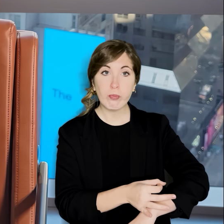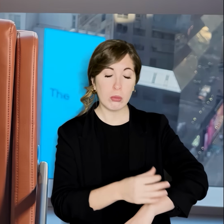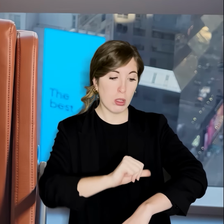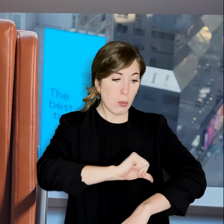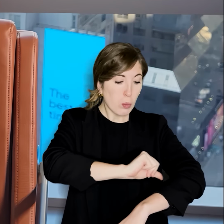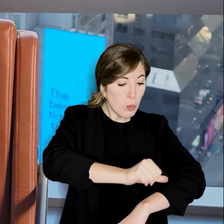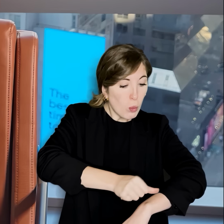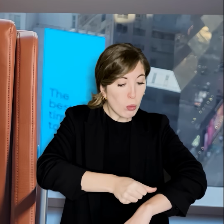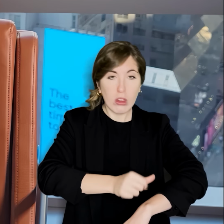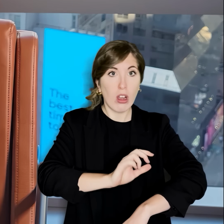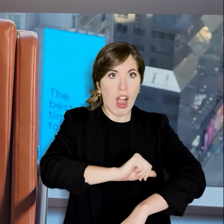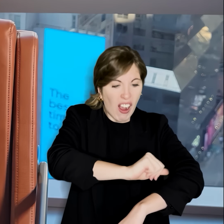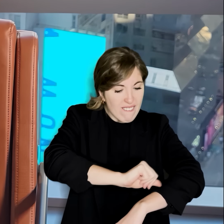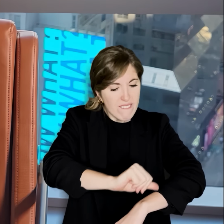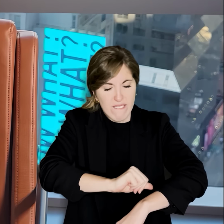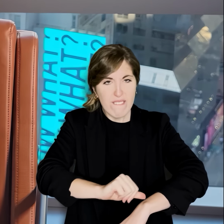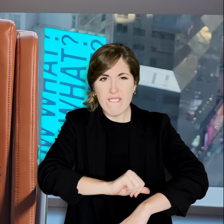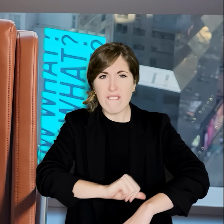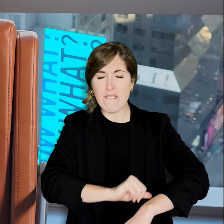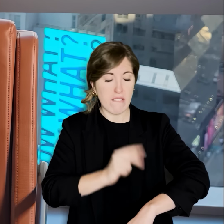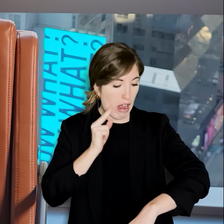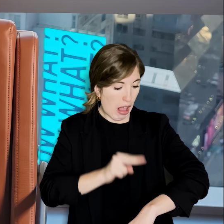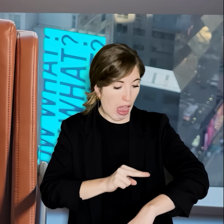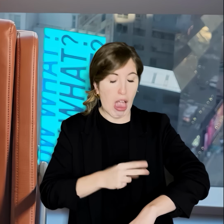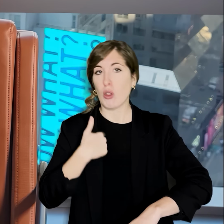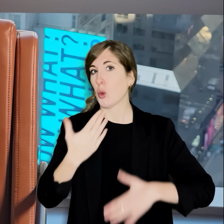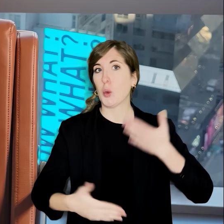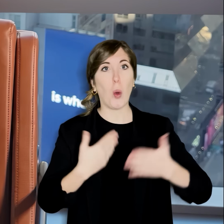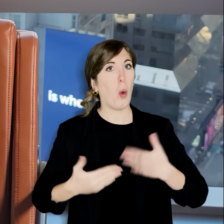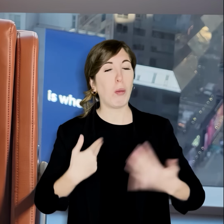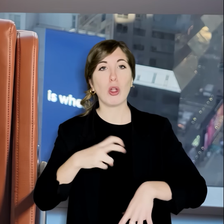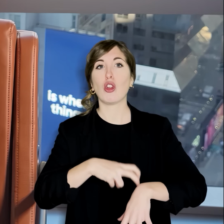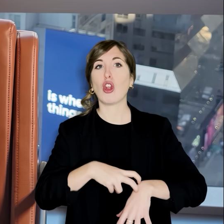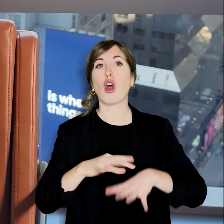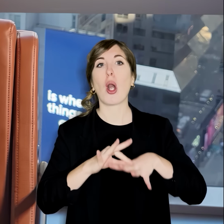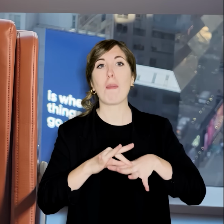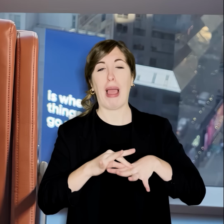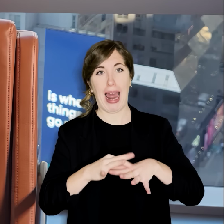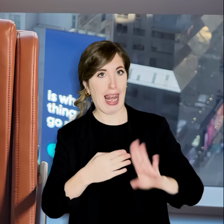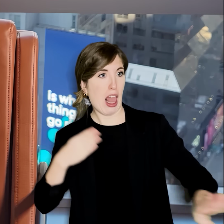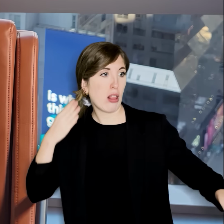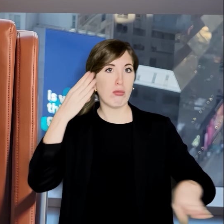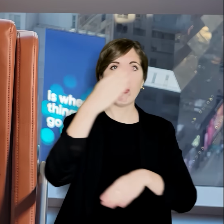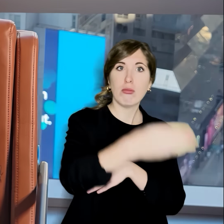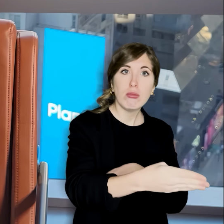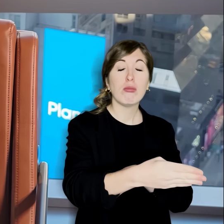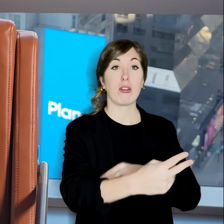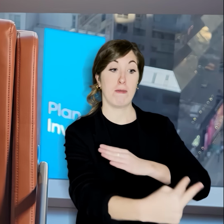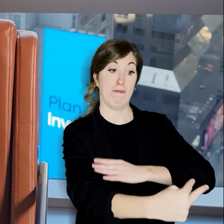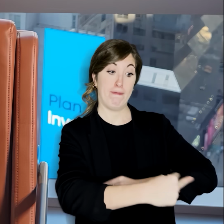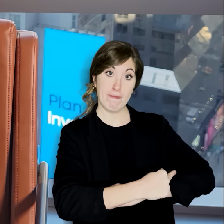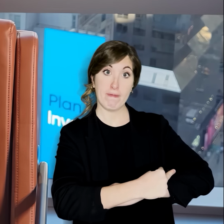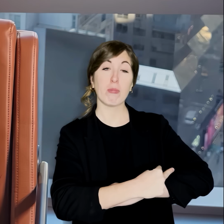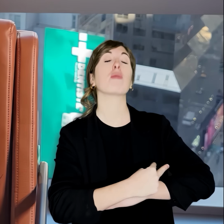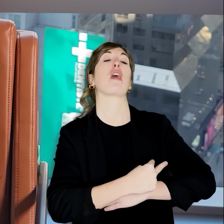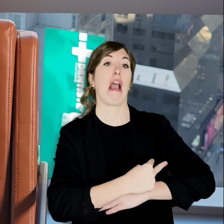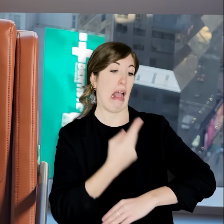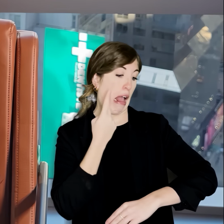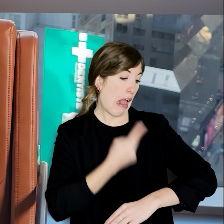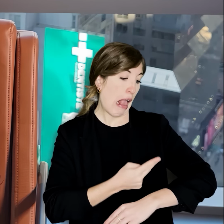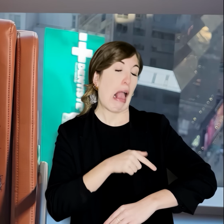contorni si stavano frastagli quindi sono corsa immediatamente dal dermatologo per farglielo vedere e lui effettivamente ha